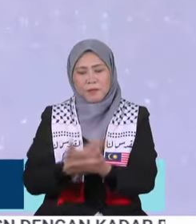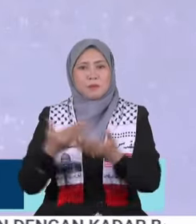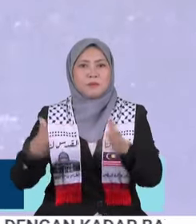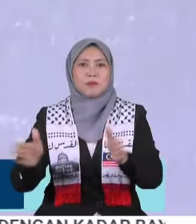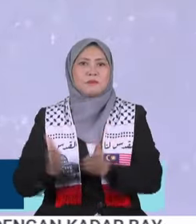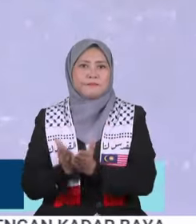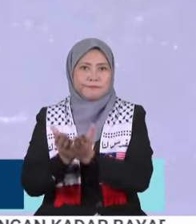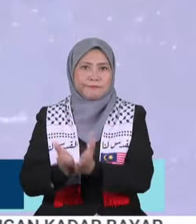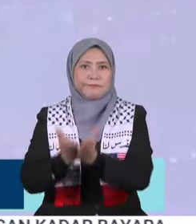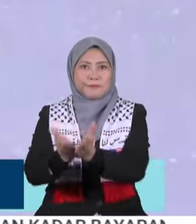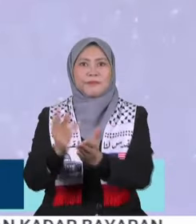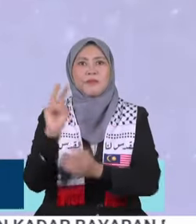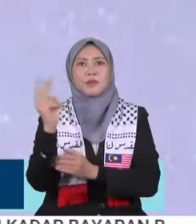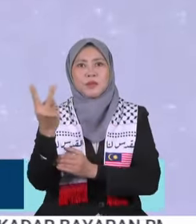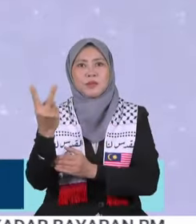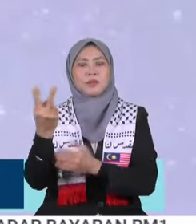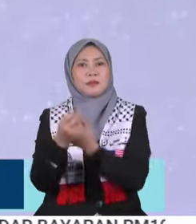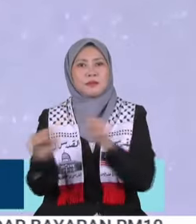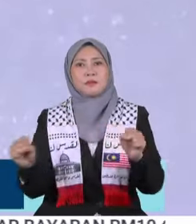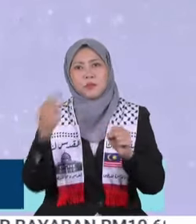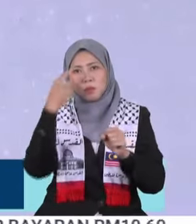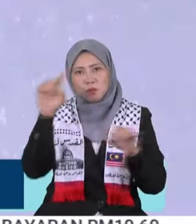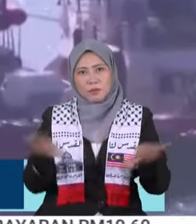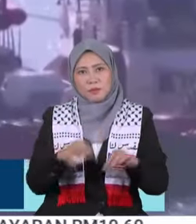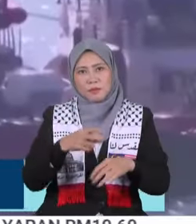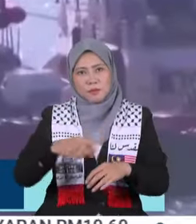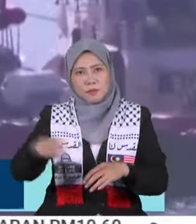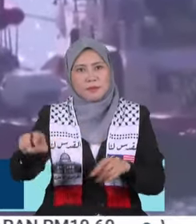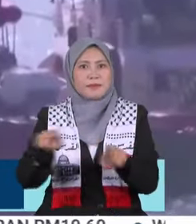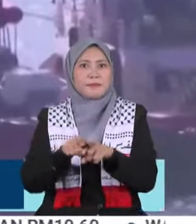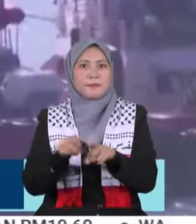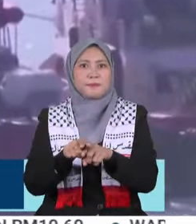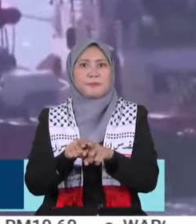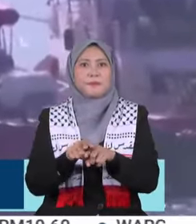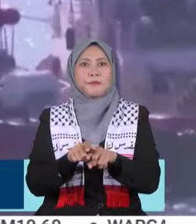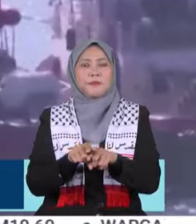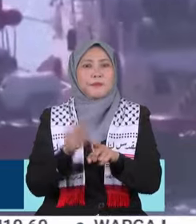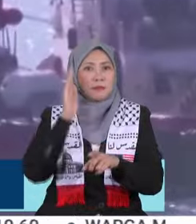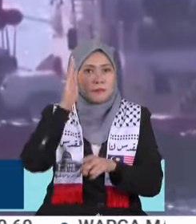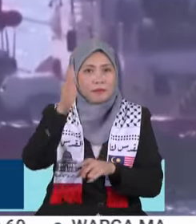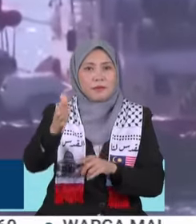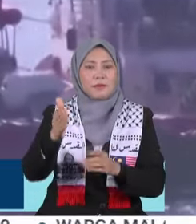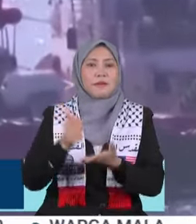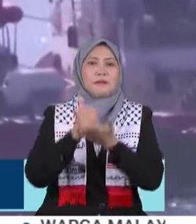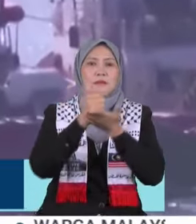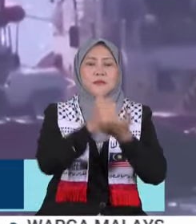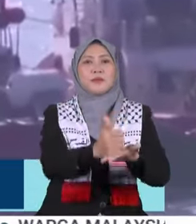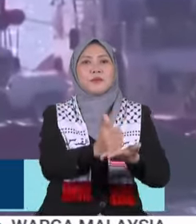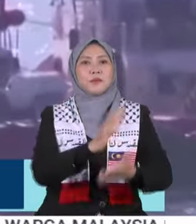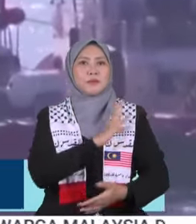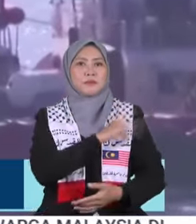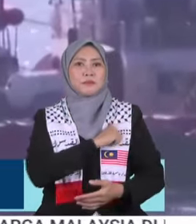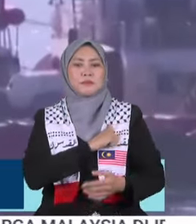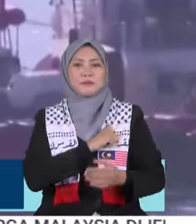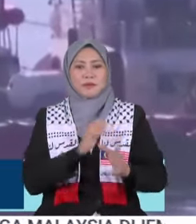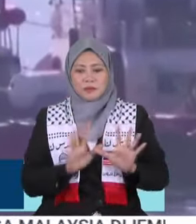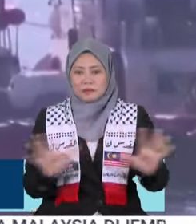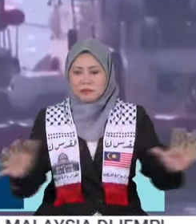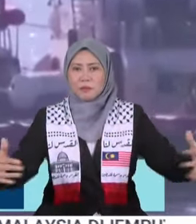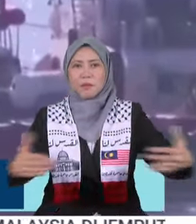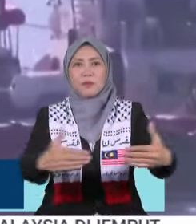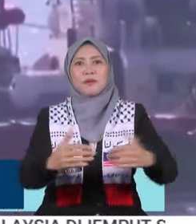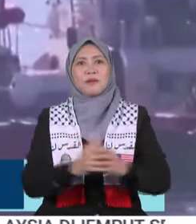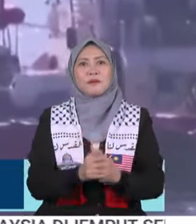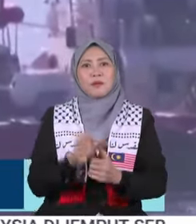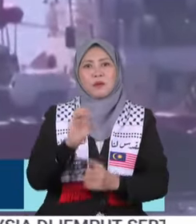dibuka. Kapal kedua sedang disiapkan untuk melakukan perjalanan sama tidak lama lagi untuk membantu rakyat Palestin yang terkepung.